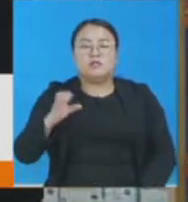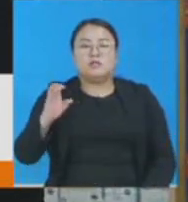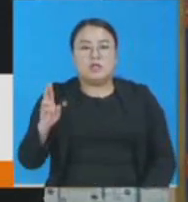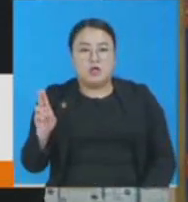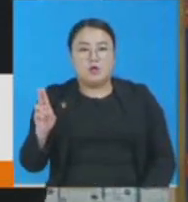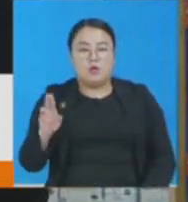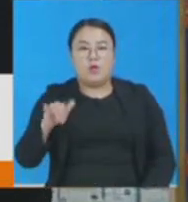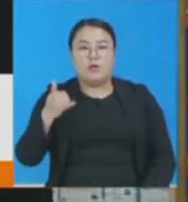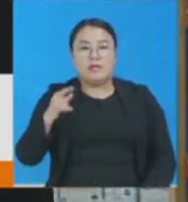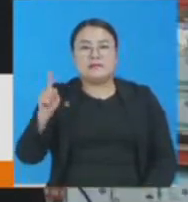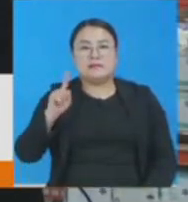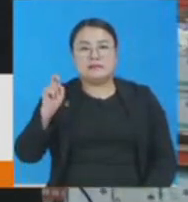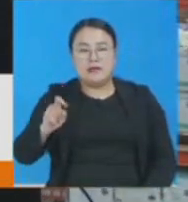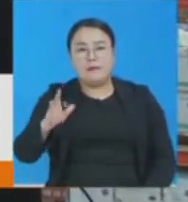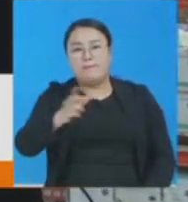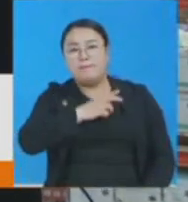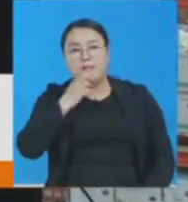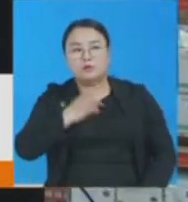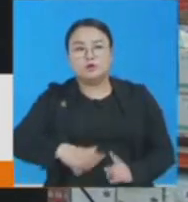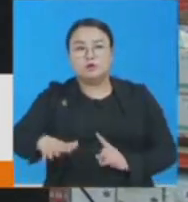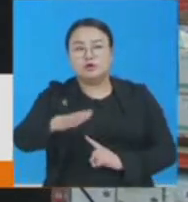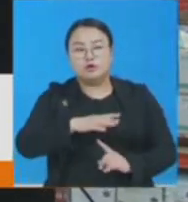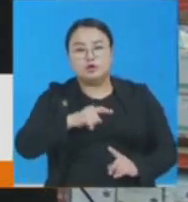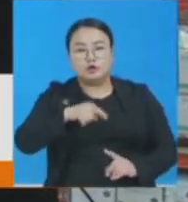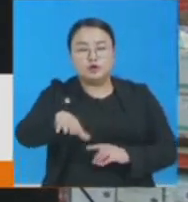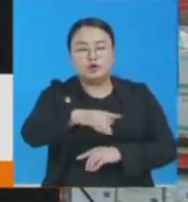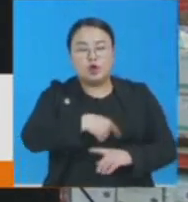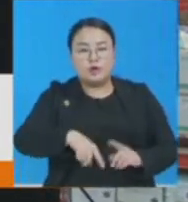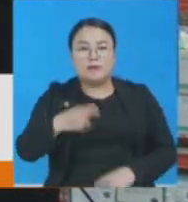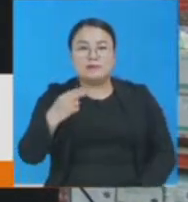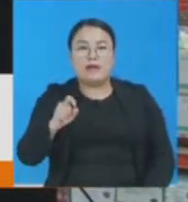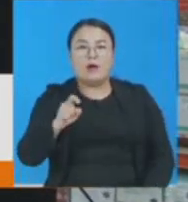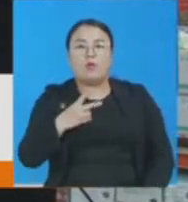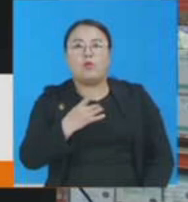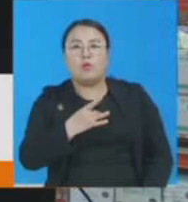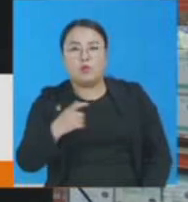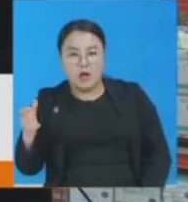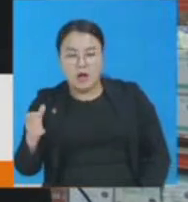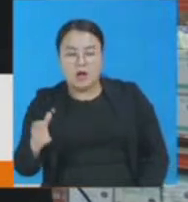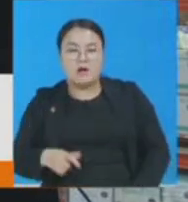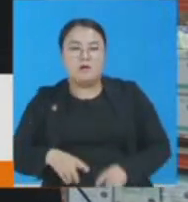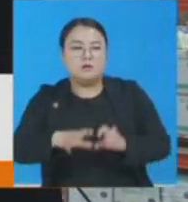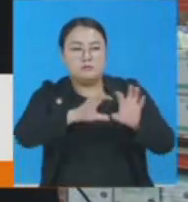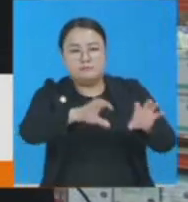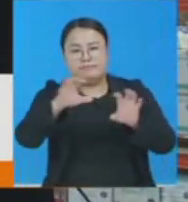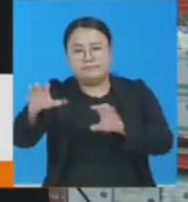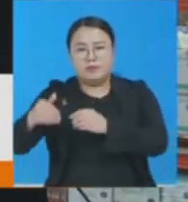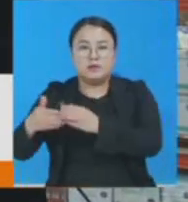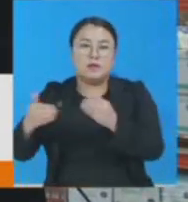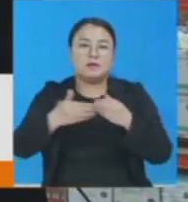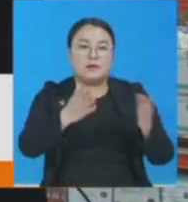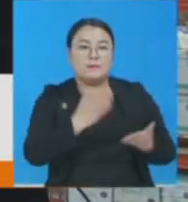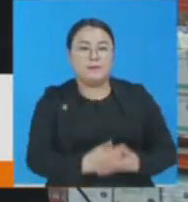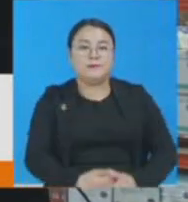улаастай нэгдсэн зах Баян хошуу тойргийн уулзуур номин дэлгүүр даа хүрээ авто худалдааны төв зэрэг газруудад нэгдэд байна.